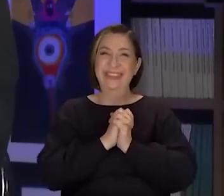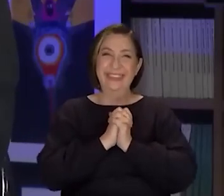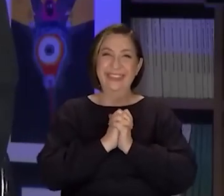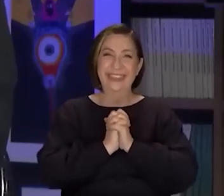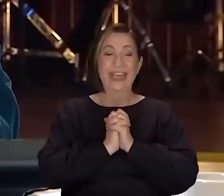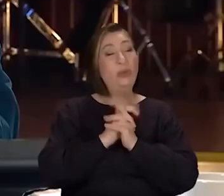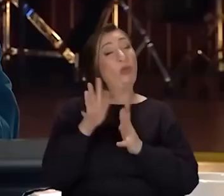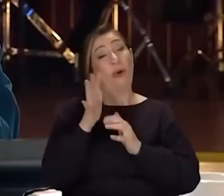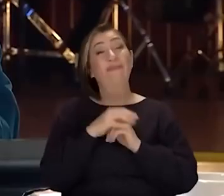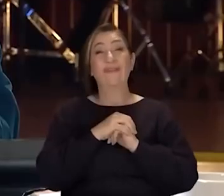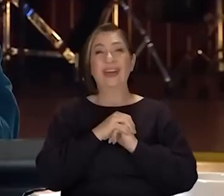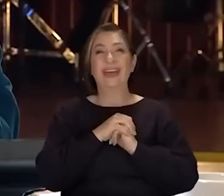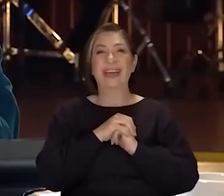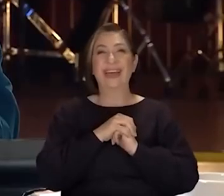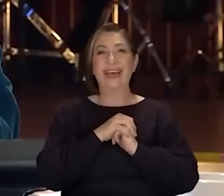Evet, garip.